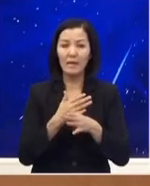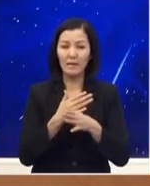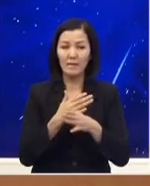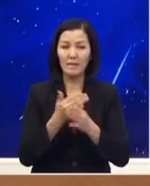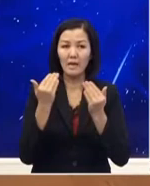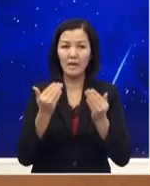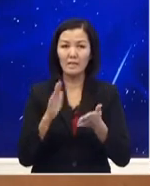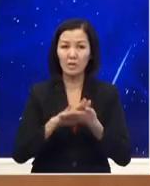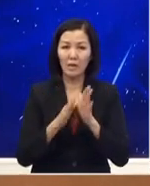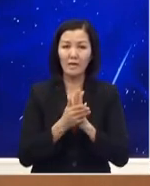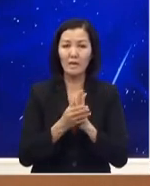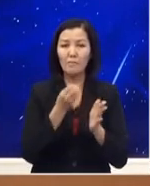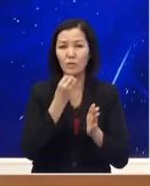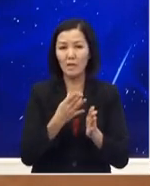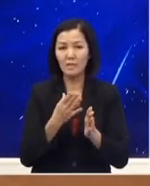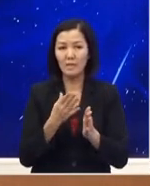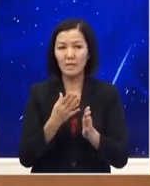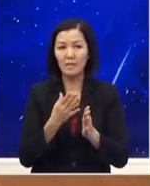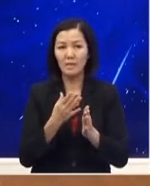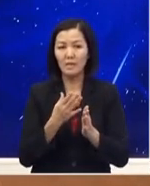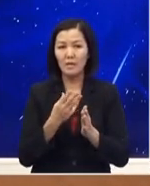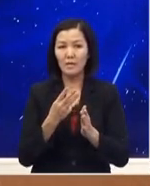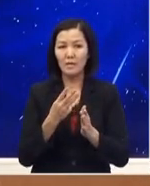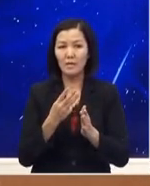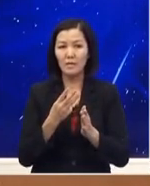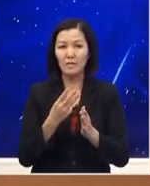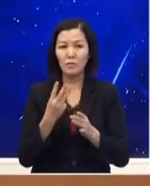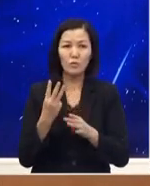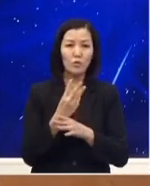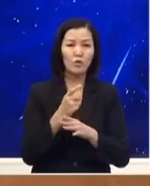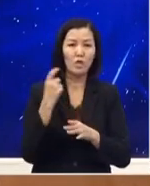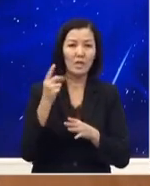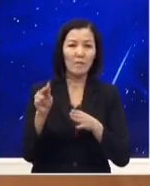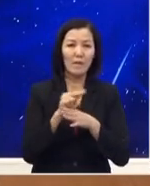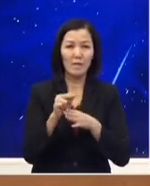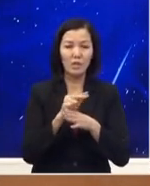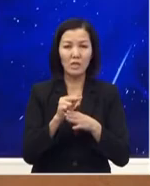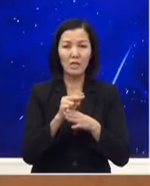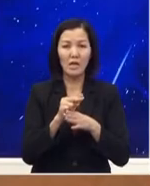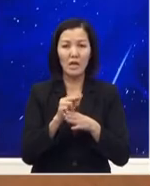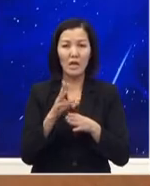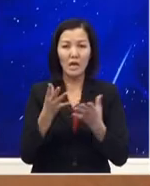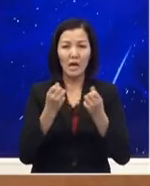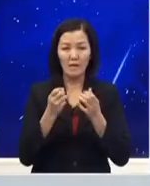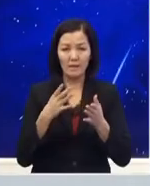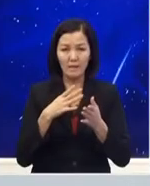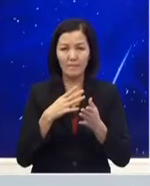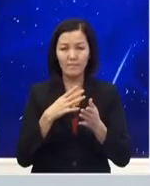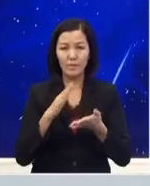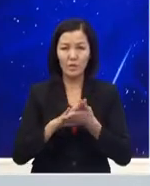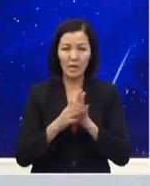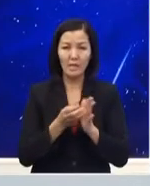міне жағдайым қазір үшінші басқышта химия алып жатырмын, жақсы денсаулығымда. У